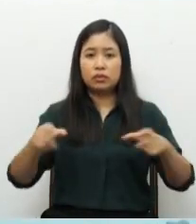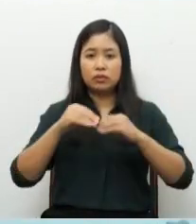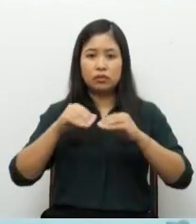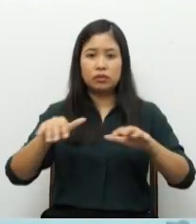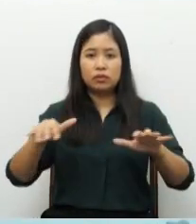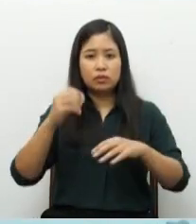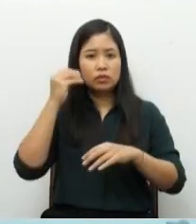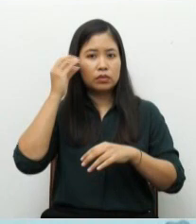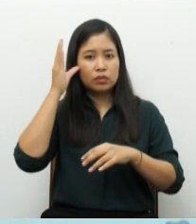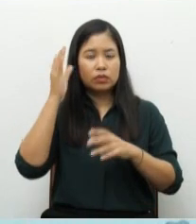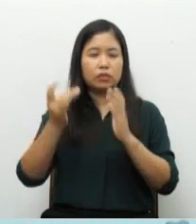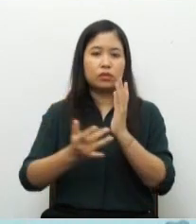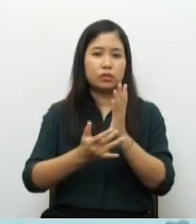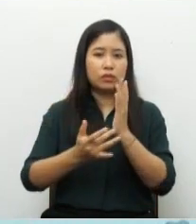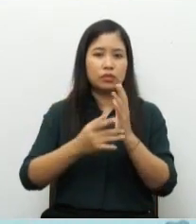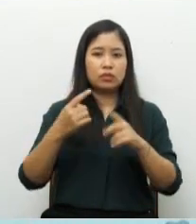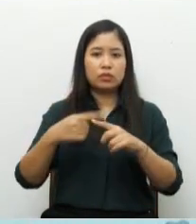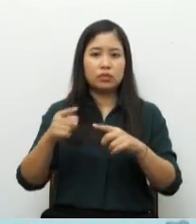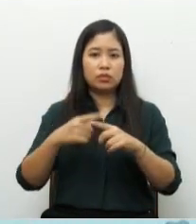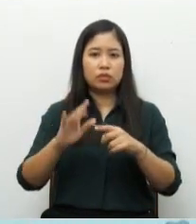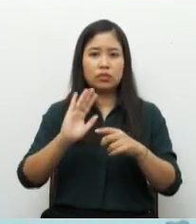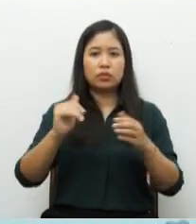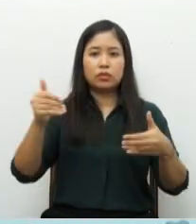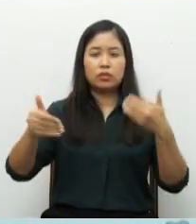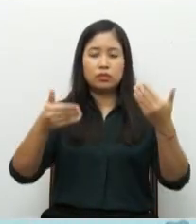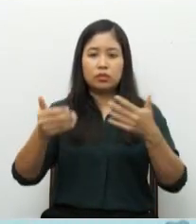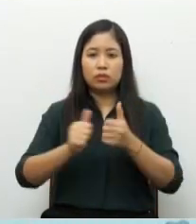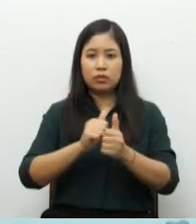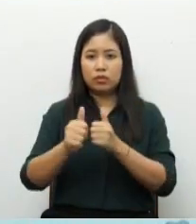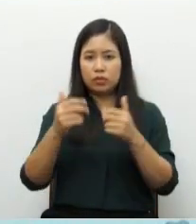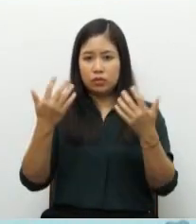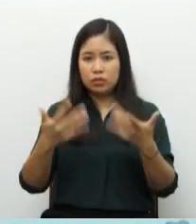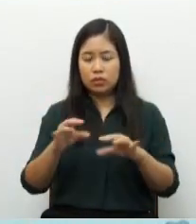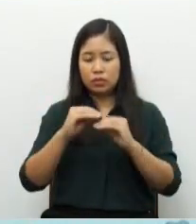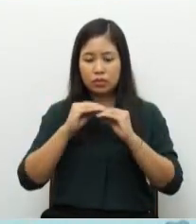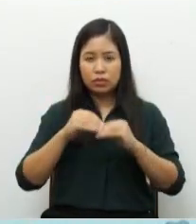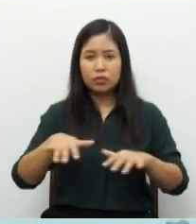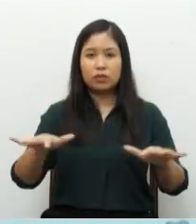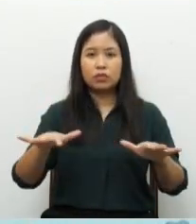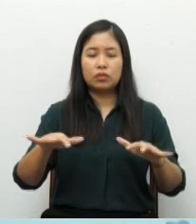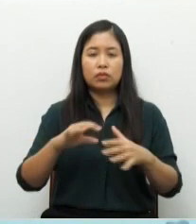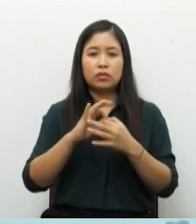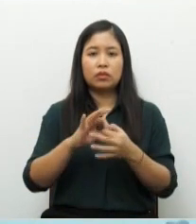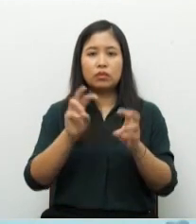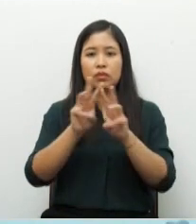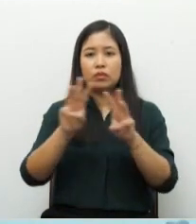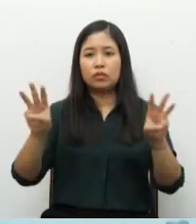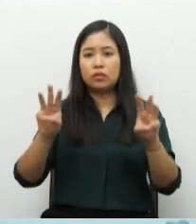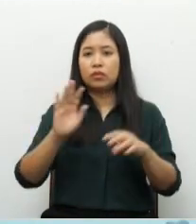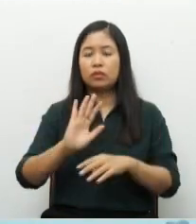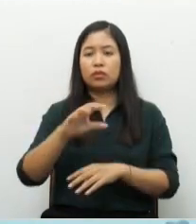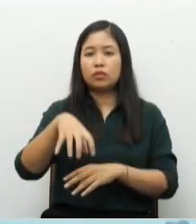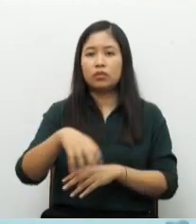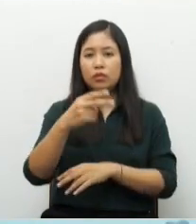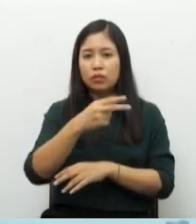กี่ยวกับเทคนิคการแข่งขันในแต่ละกิจกรรมนะคะซึ่งจะมีการเผยแพร่ผ่านทางเว็บไซต์ของสำนักวิชาการและมาตรฐานการศึกษ